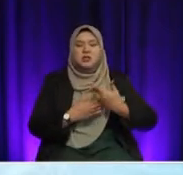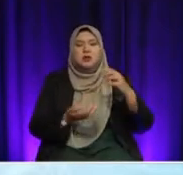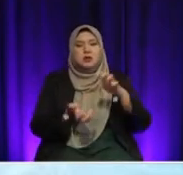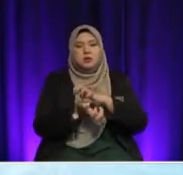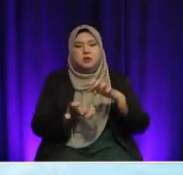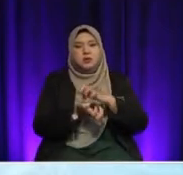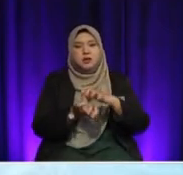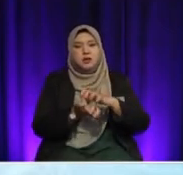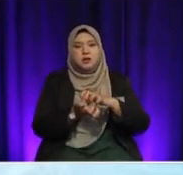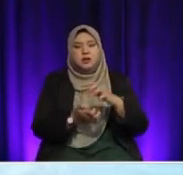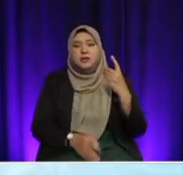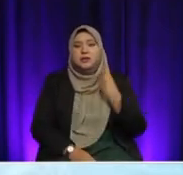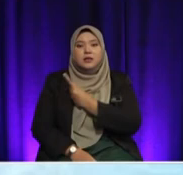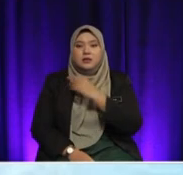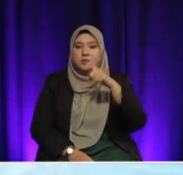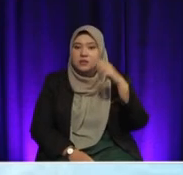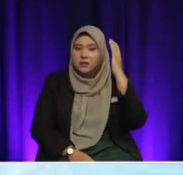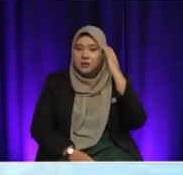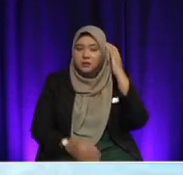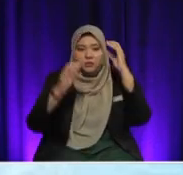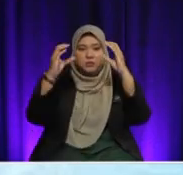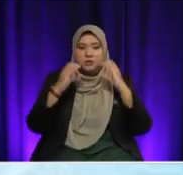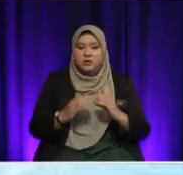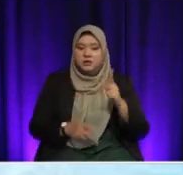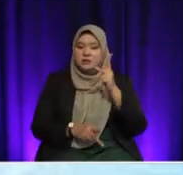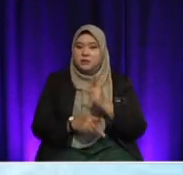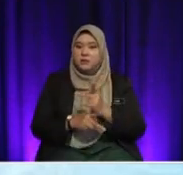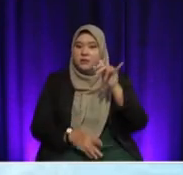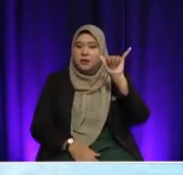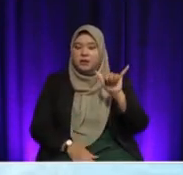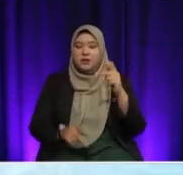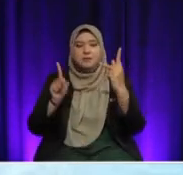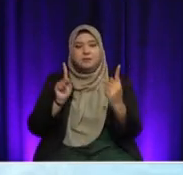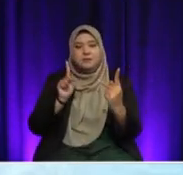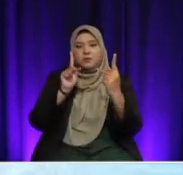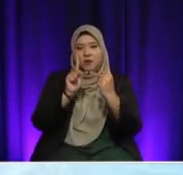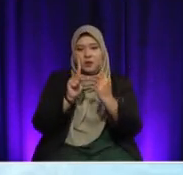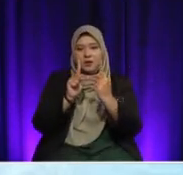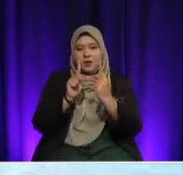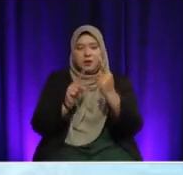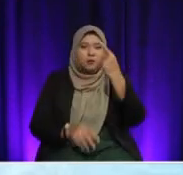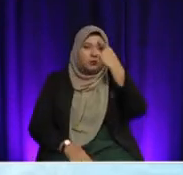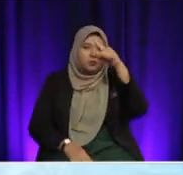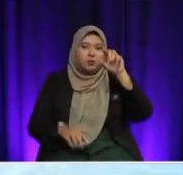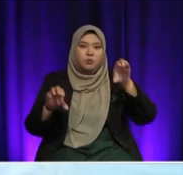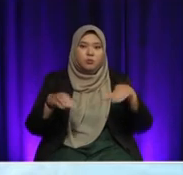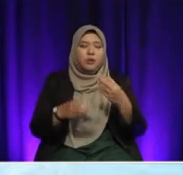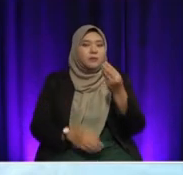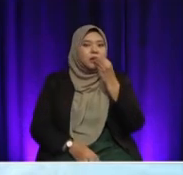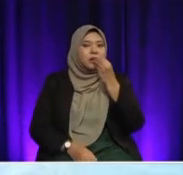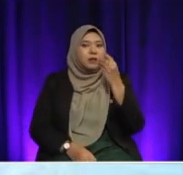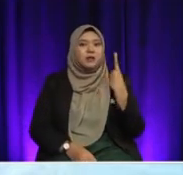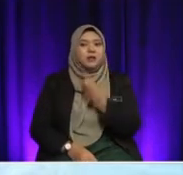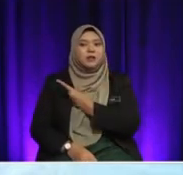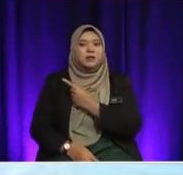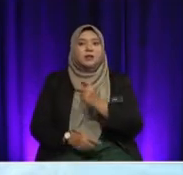suhu penyimpanan kita ada tiga sebenarnya. Satu suhu bilik, satu lagi dingin. Dingin ni chiller kita tu. Lepas